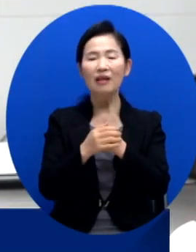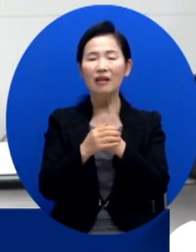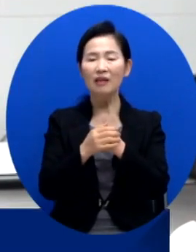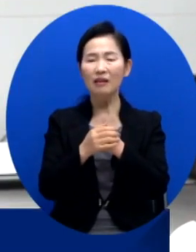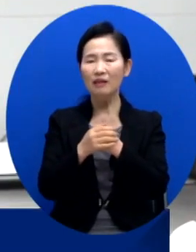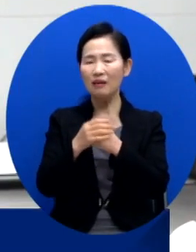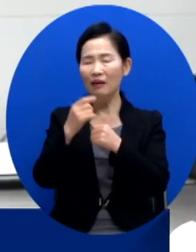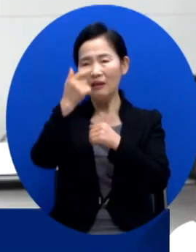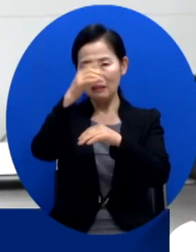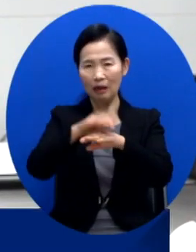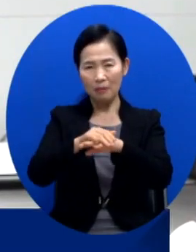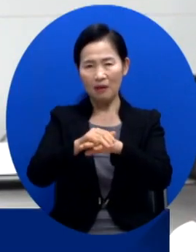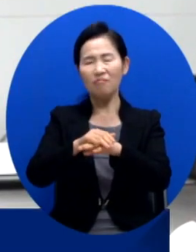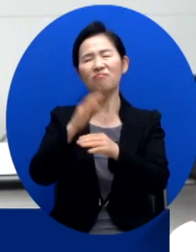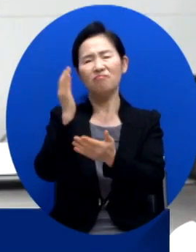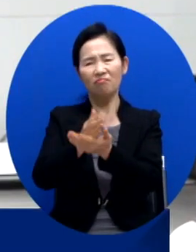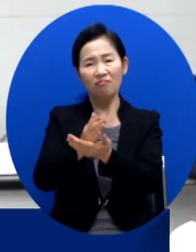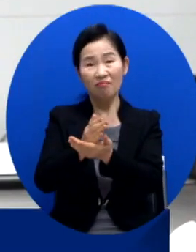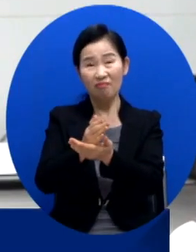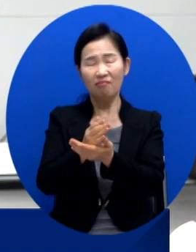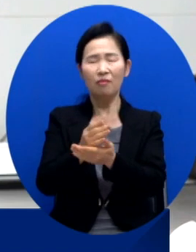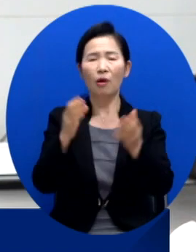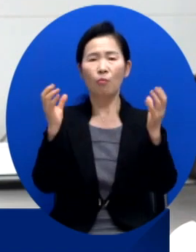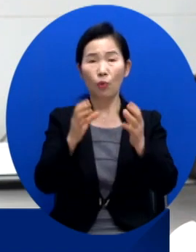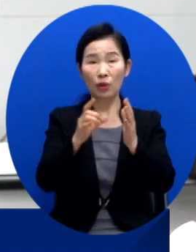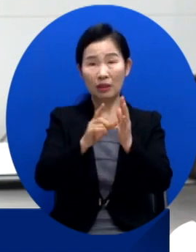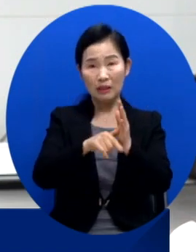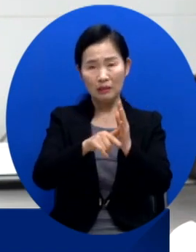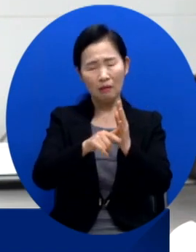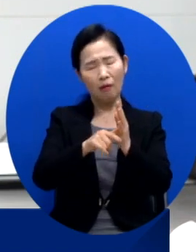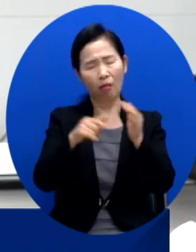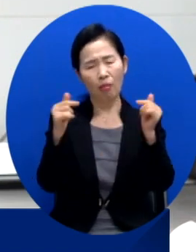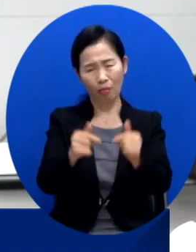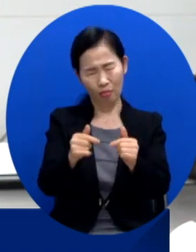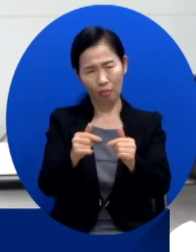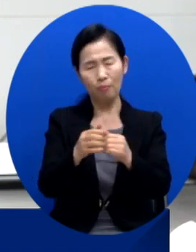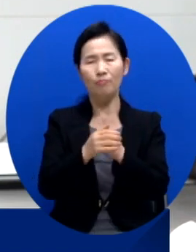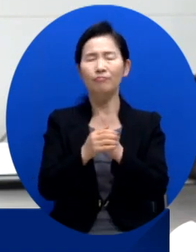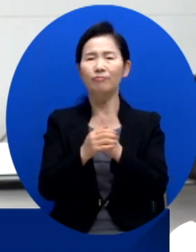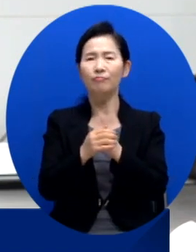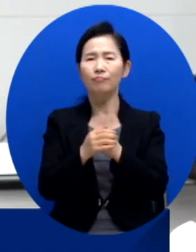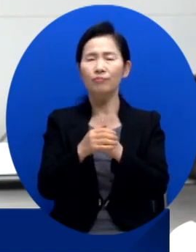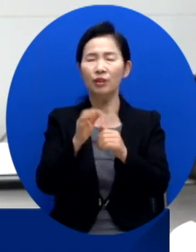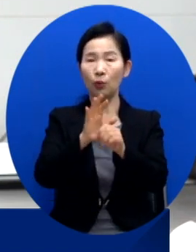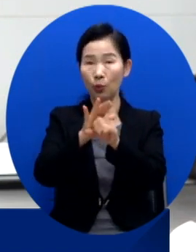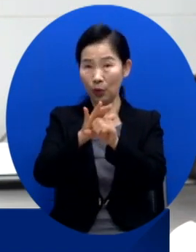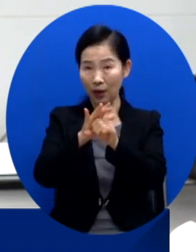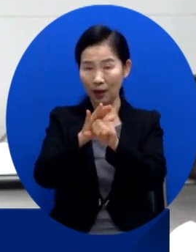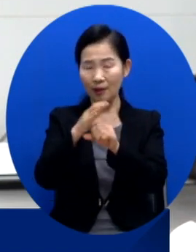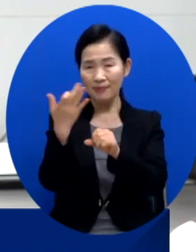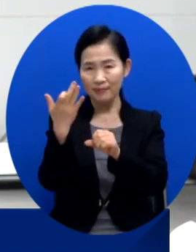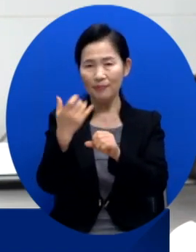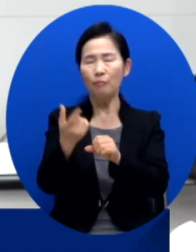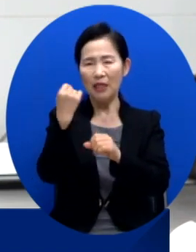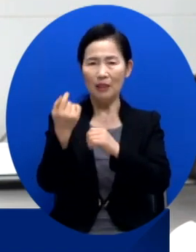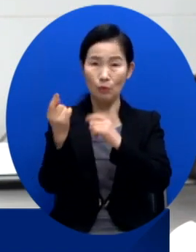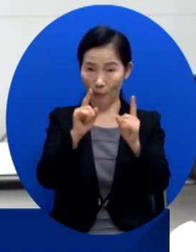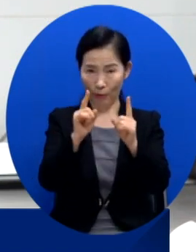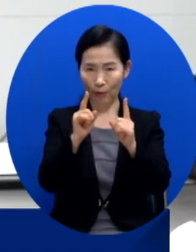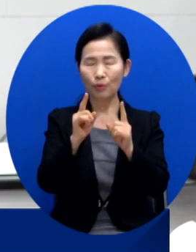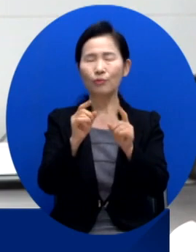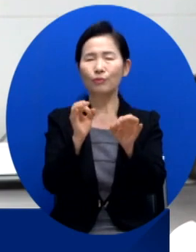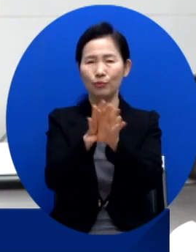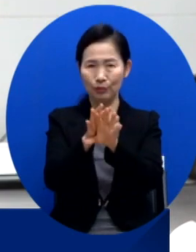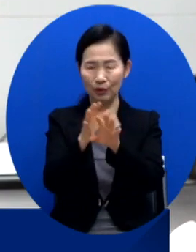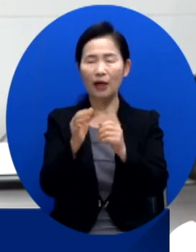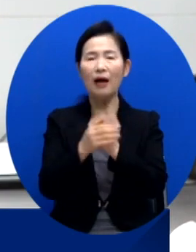예배가 중단되기도 하고 모이는 시간이 너무 적어졌는데 이제 코로나가 회복돼서 이제 내년에는